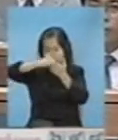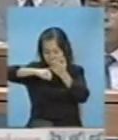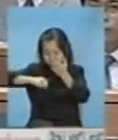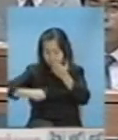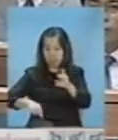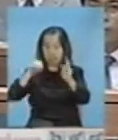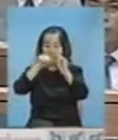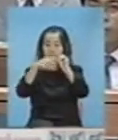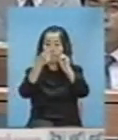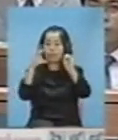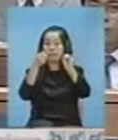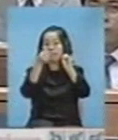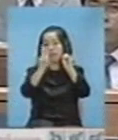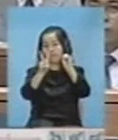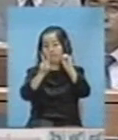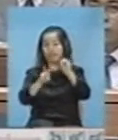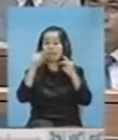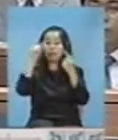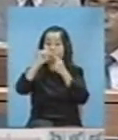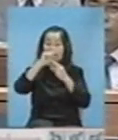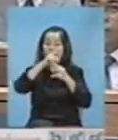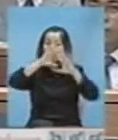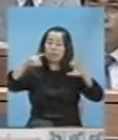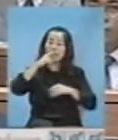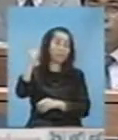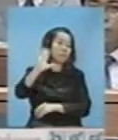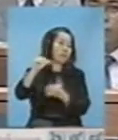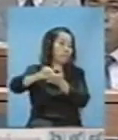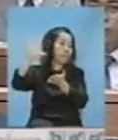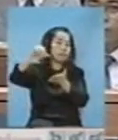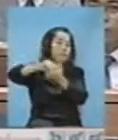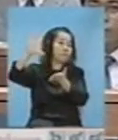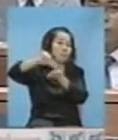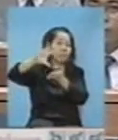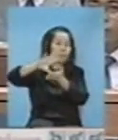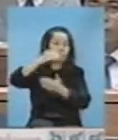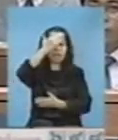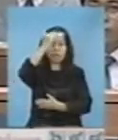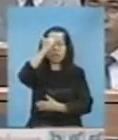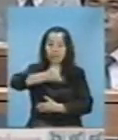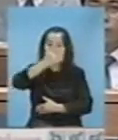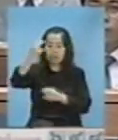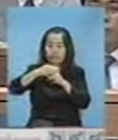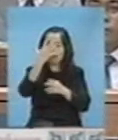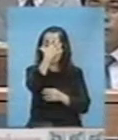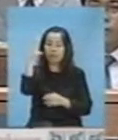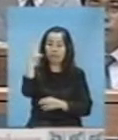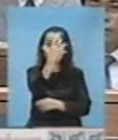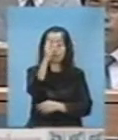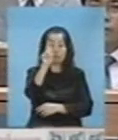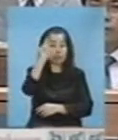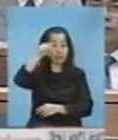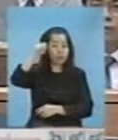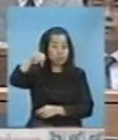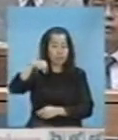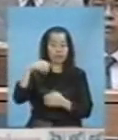รา112ที่รัฐบาลปฏิเสธว่าจะไม่แก้เสมือนรัฐบาลตีสองหน้ายิ่ง